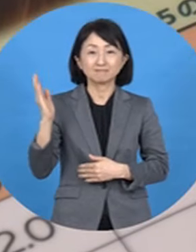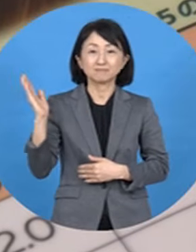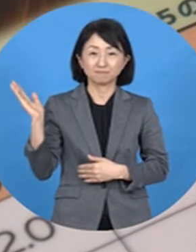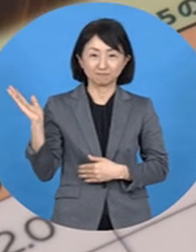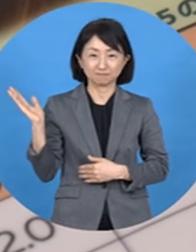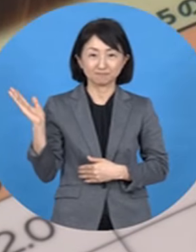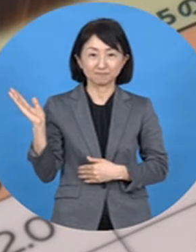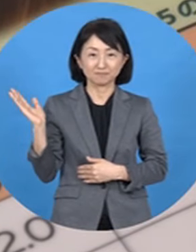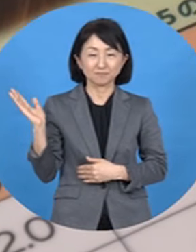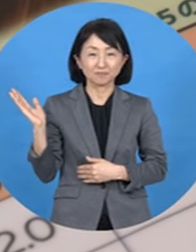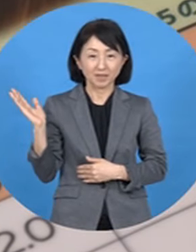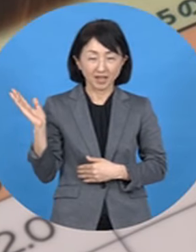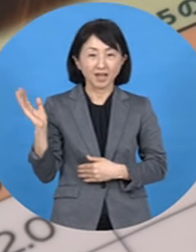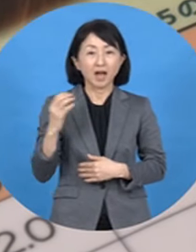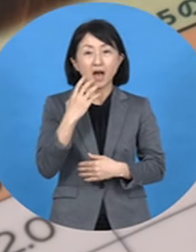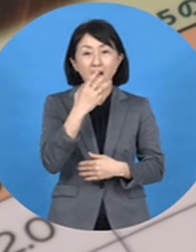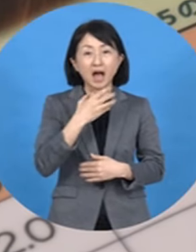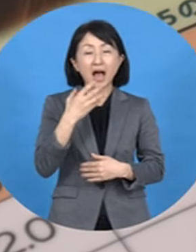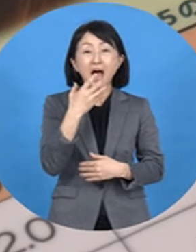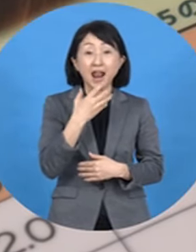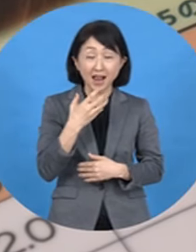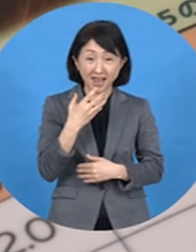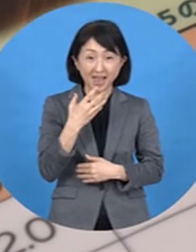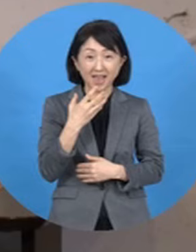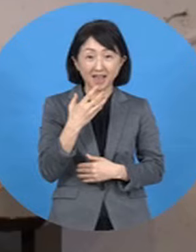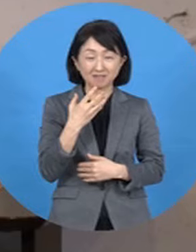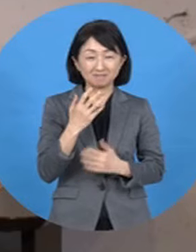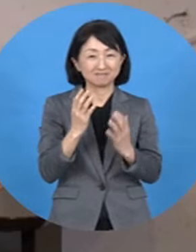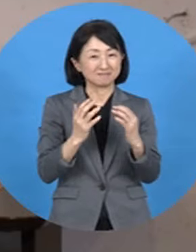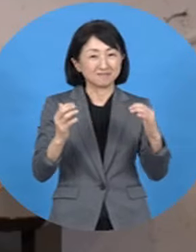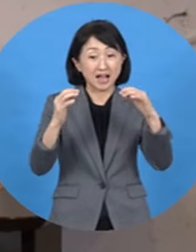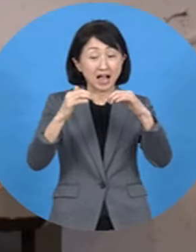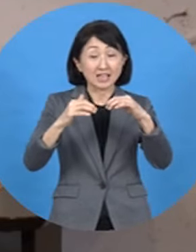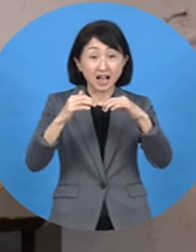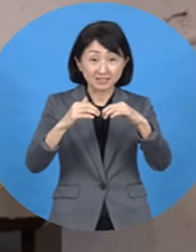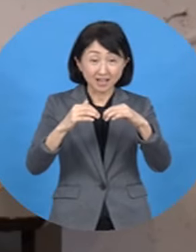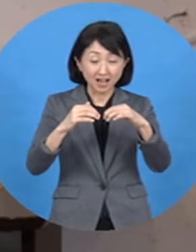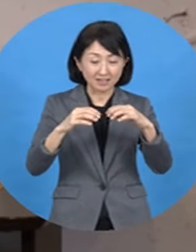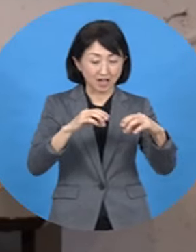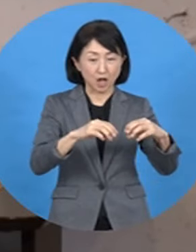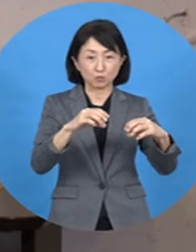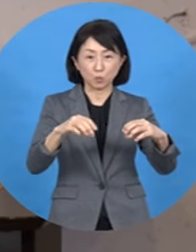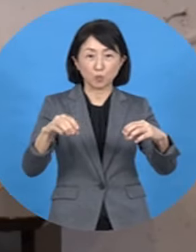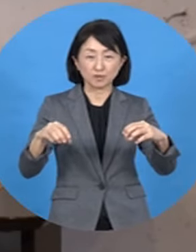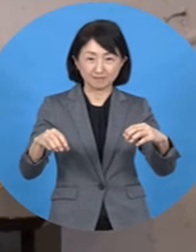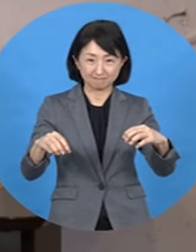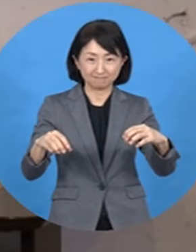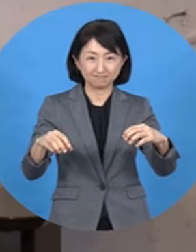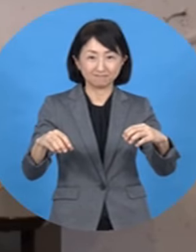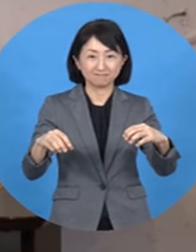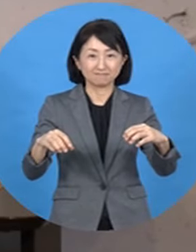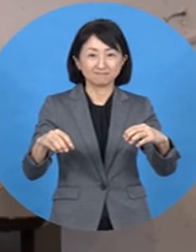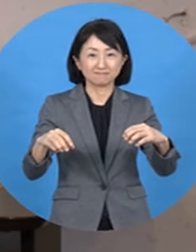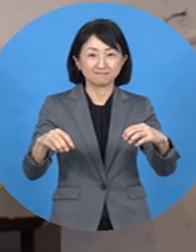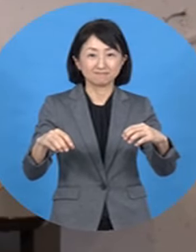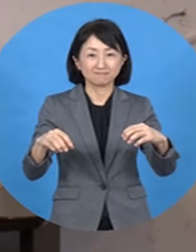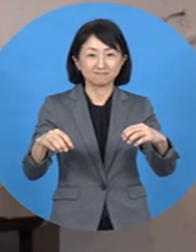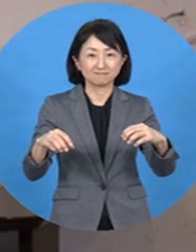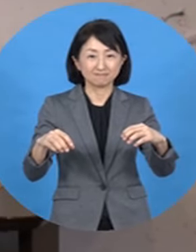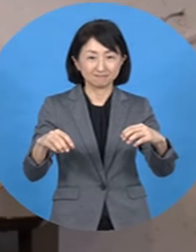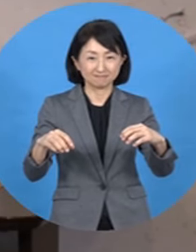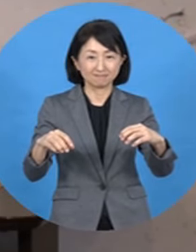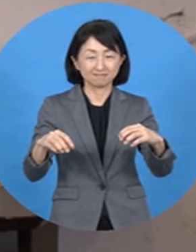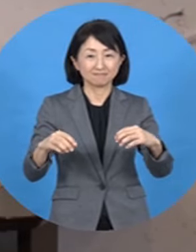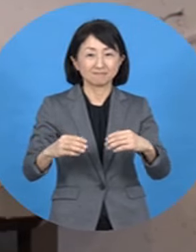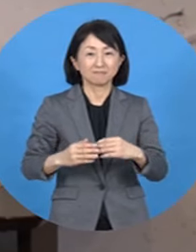菜カレーといって、あのたくさんのお野菜を煮込んで、また焼き野菜も添えてあるというカレーがとても人気